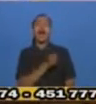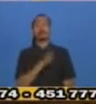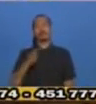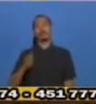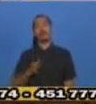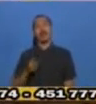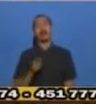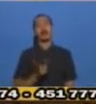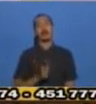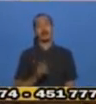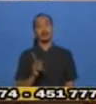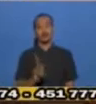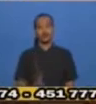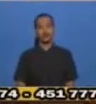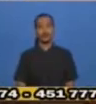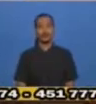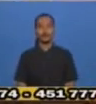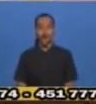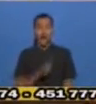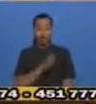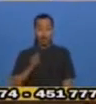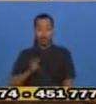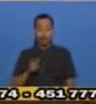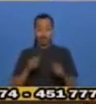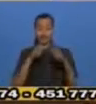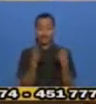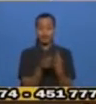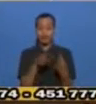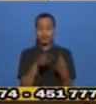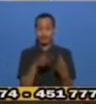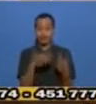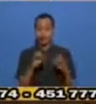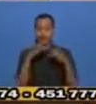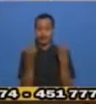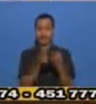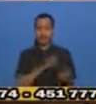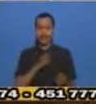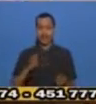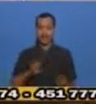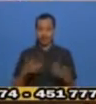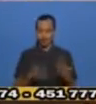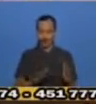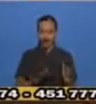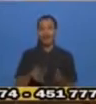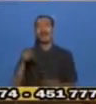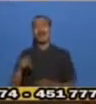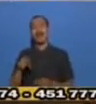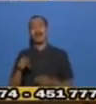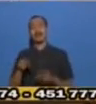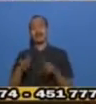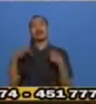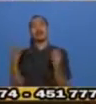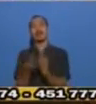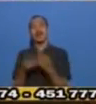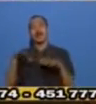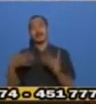program. Kemudian setelah anggotanya selesai, keluarga, tetangga dan sebagainya. Nah, ini makanya kita sudah 62% ini. Oke. Yang masih